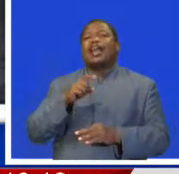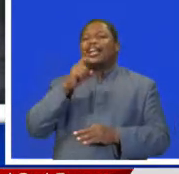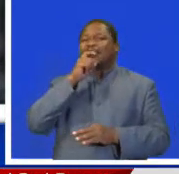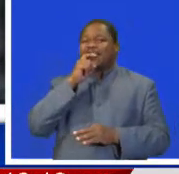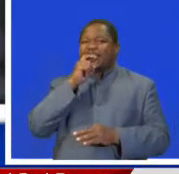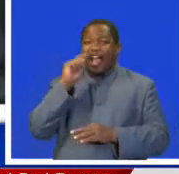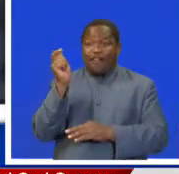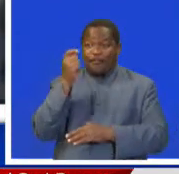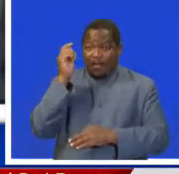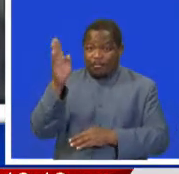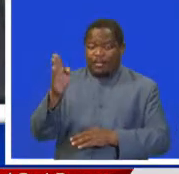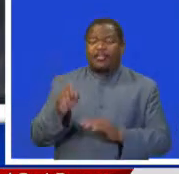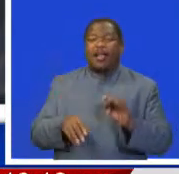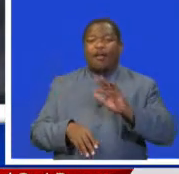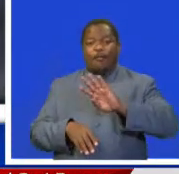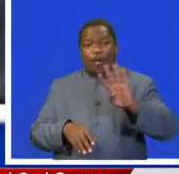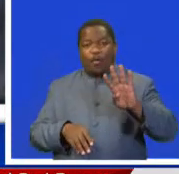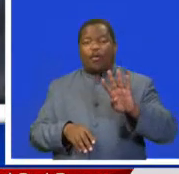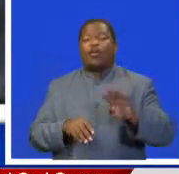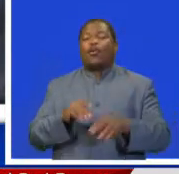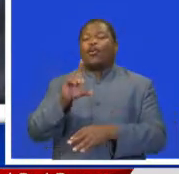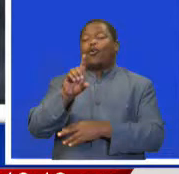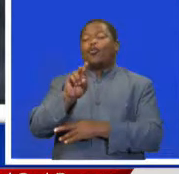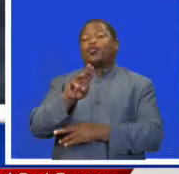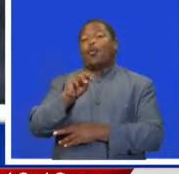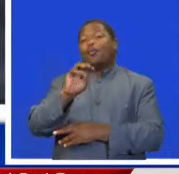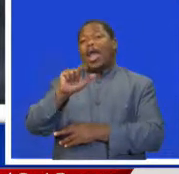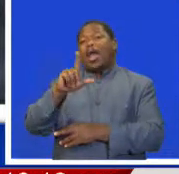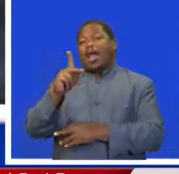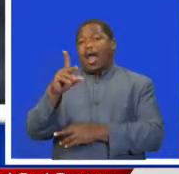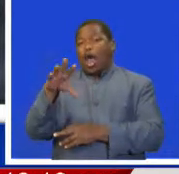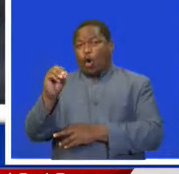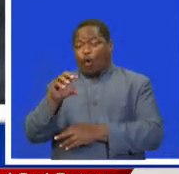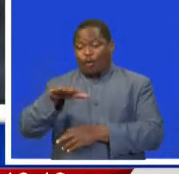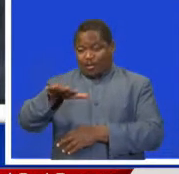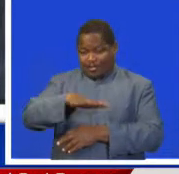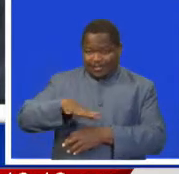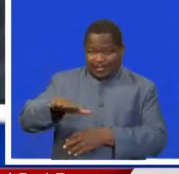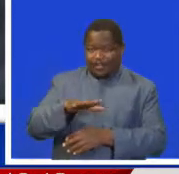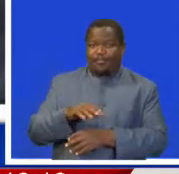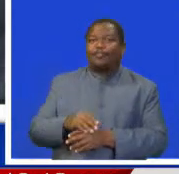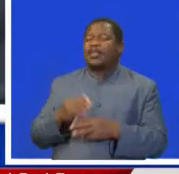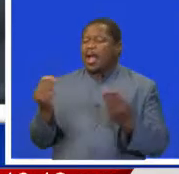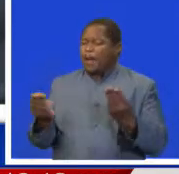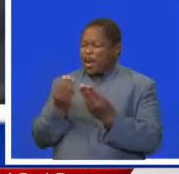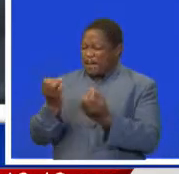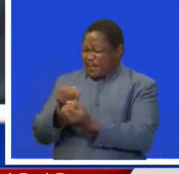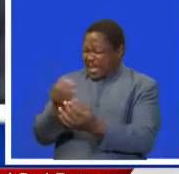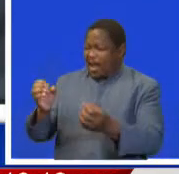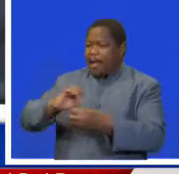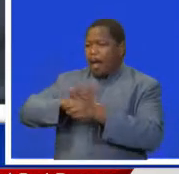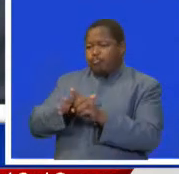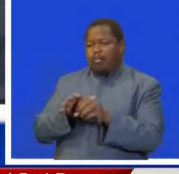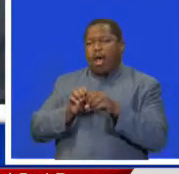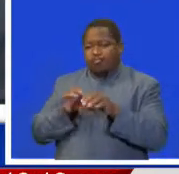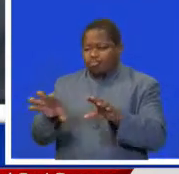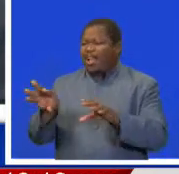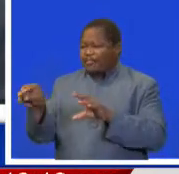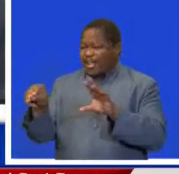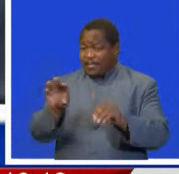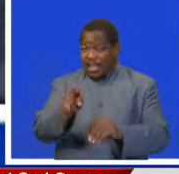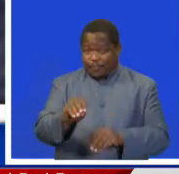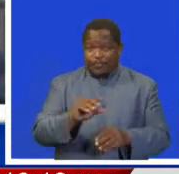go to sikhulumisane kanye ne-MP sisebenzisa njani, sibukisana njani,